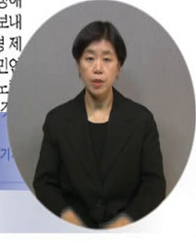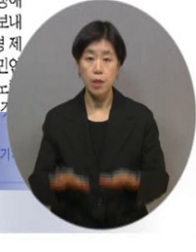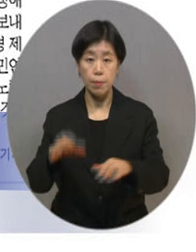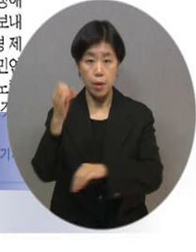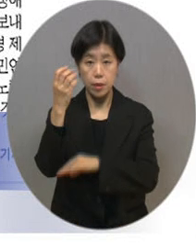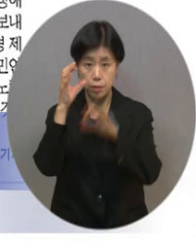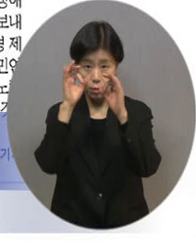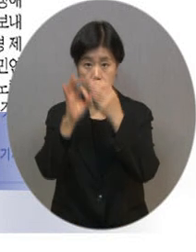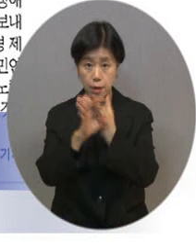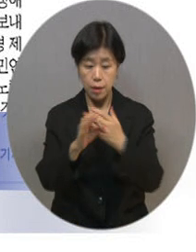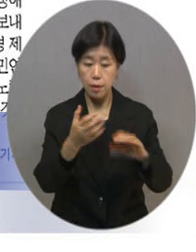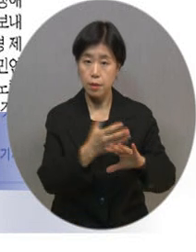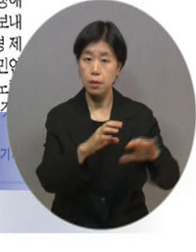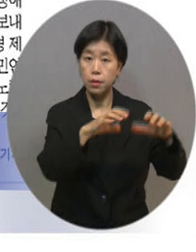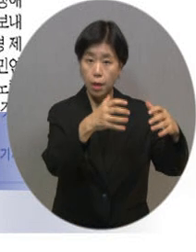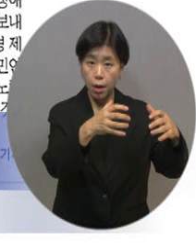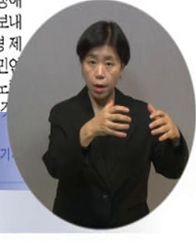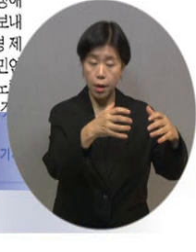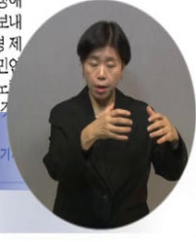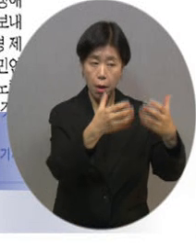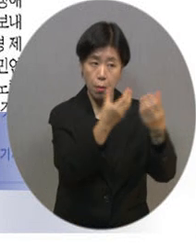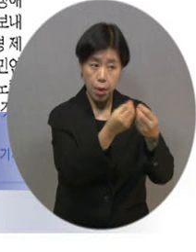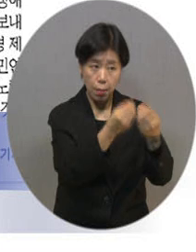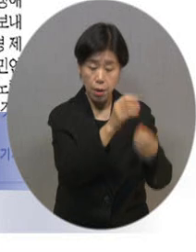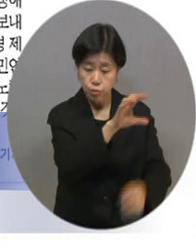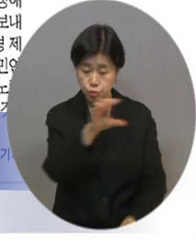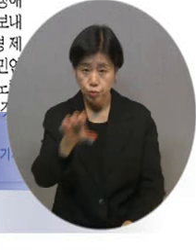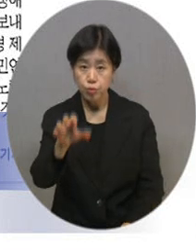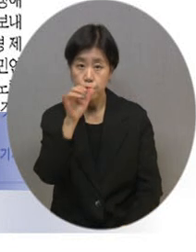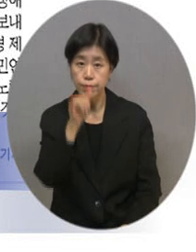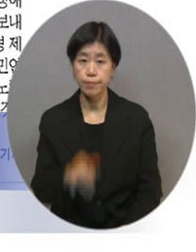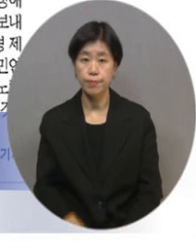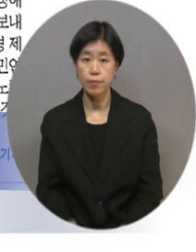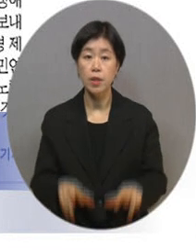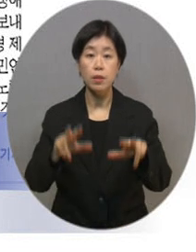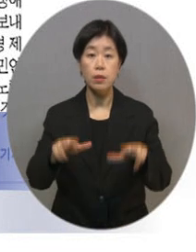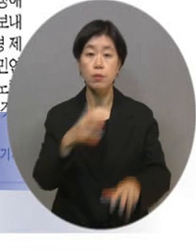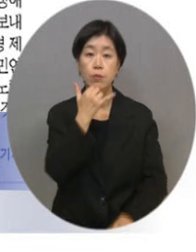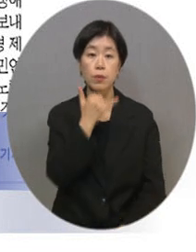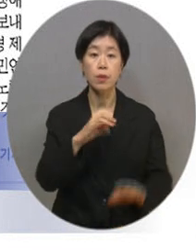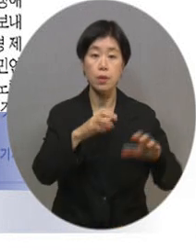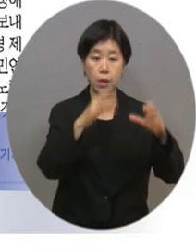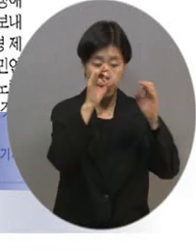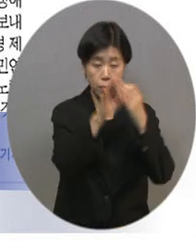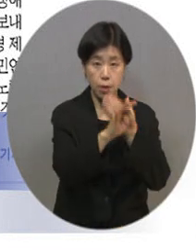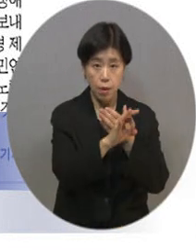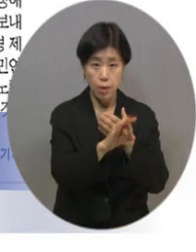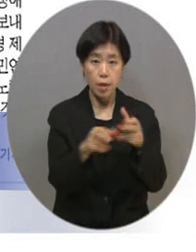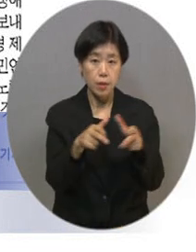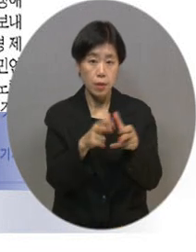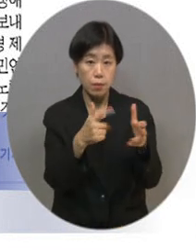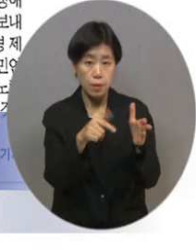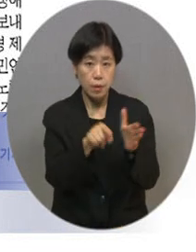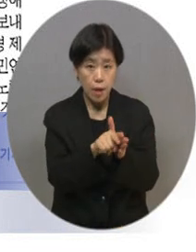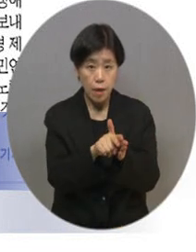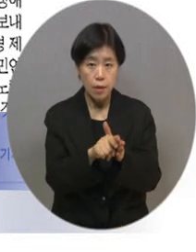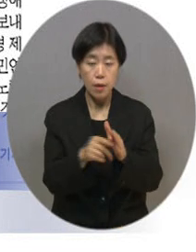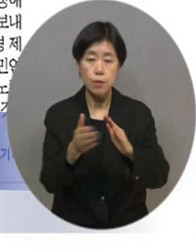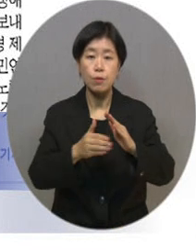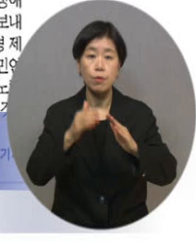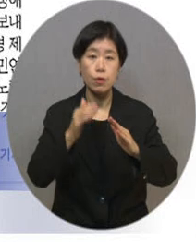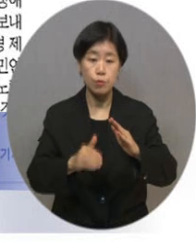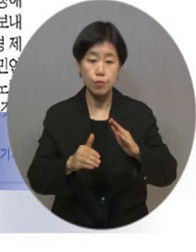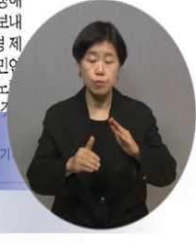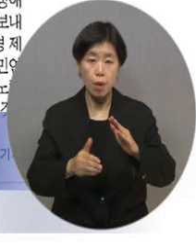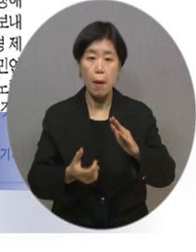이번 기사에서는 해외 사례에 대한 부분도 실려 있는데요 현재 독일은 중증장애인에게 정규 조기 연금을